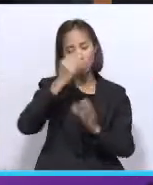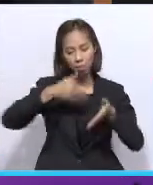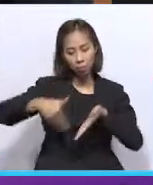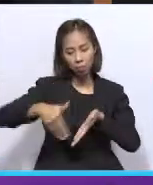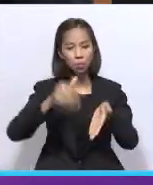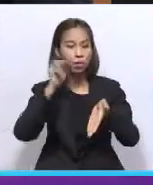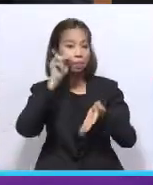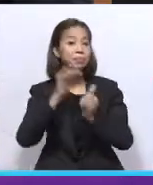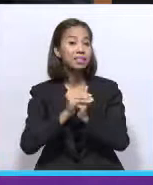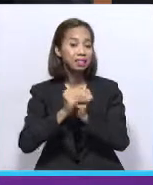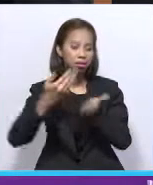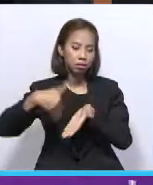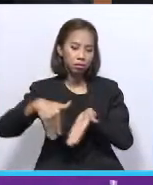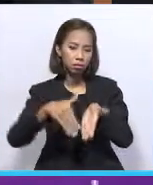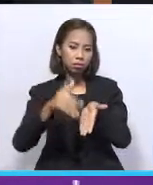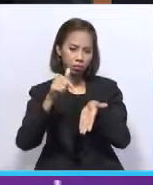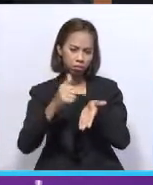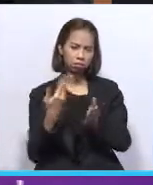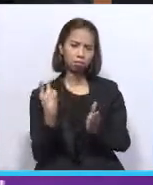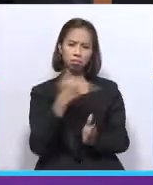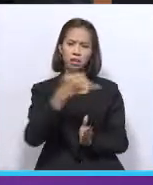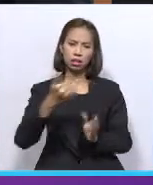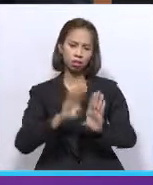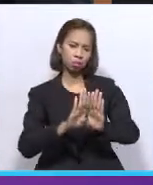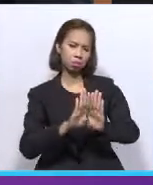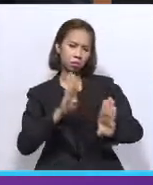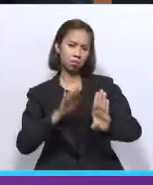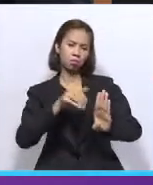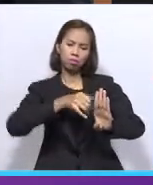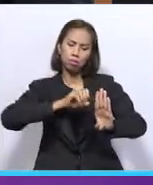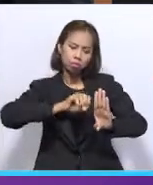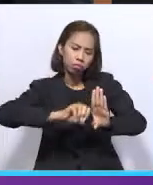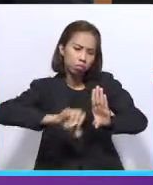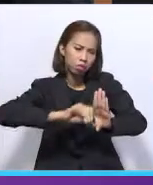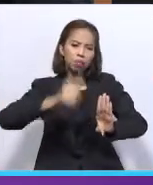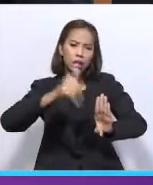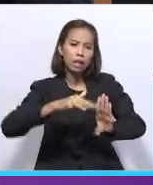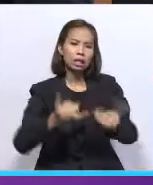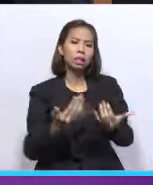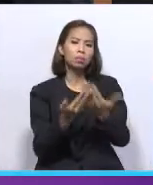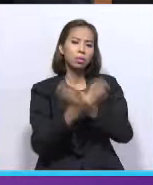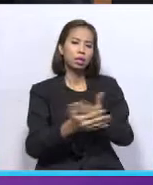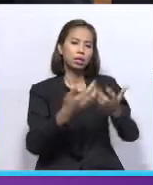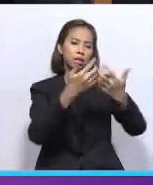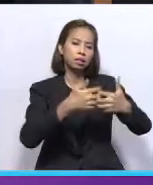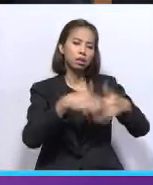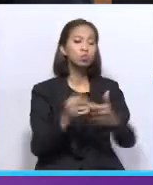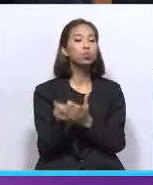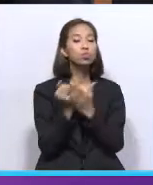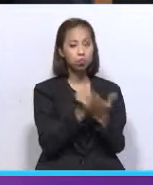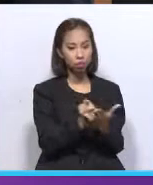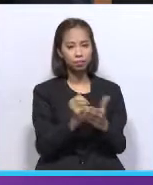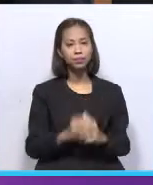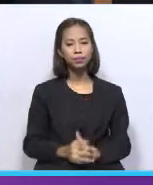ยยังบางประตูเนี่ยยังไม่สามารถเปิดระบายโดยแรงโน้มถ่วงได้ก็ใช้วิธีการสูบนะครับผมครับ คือตอ